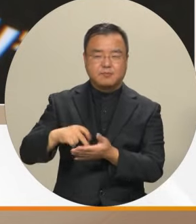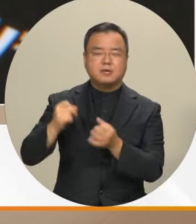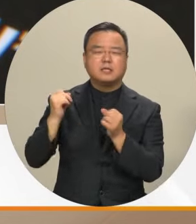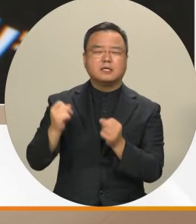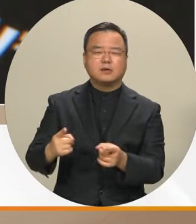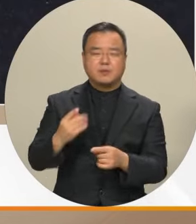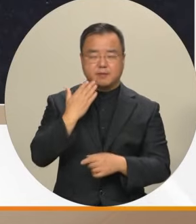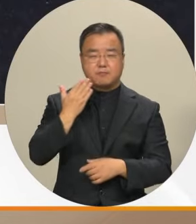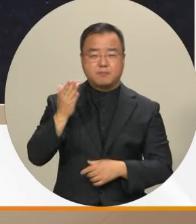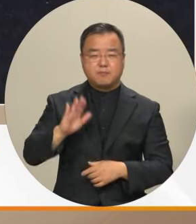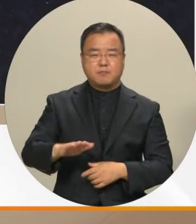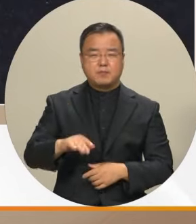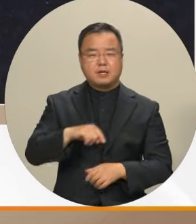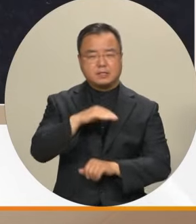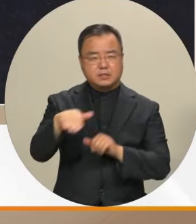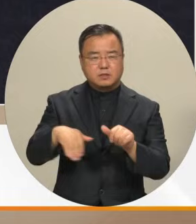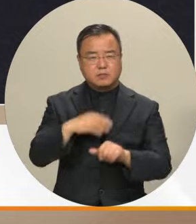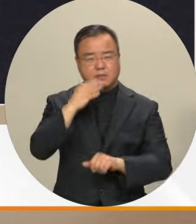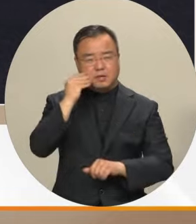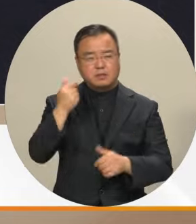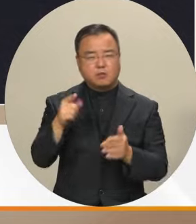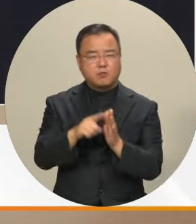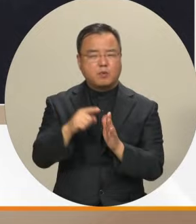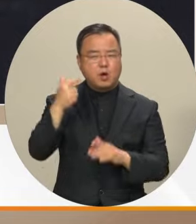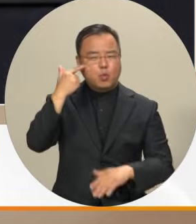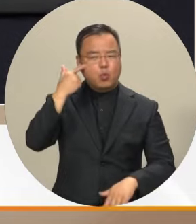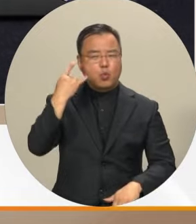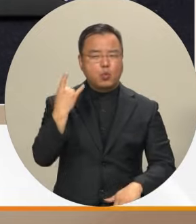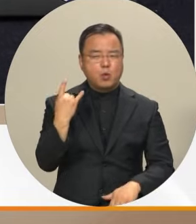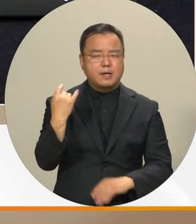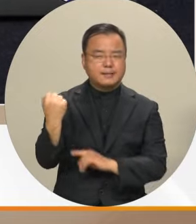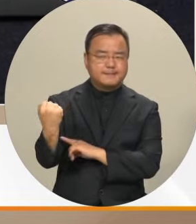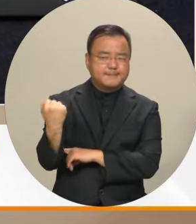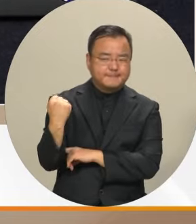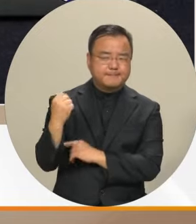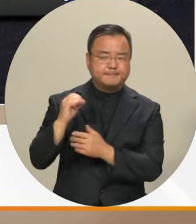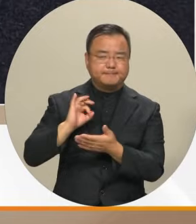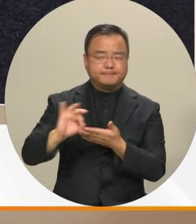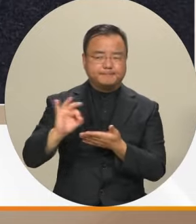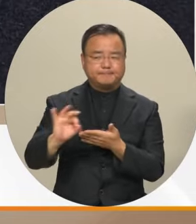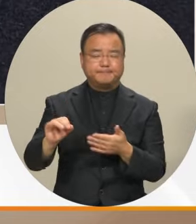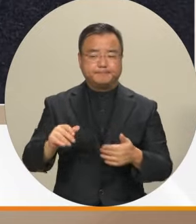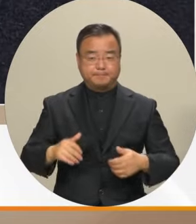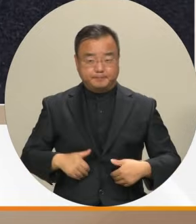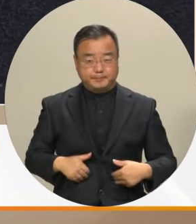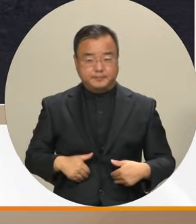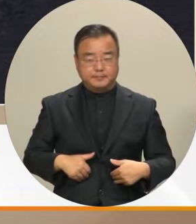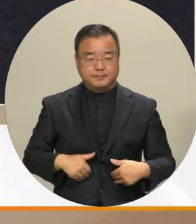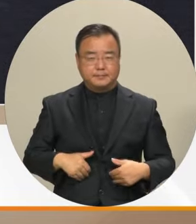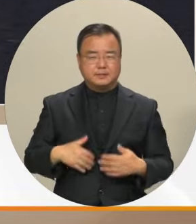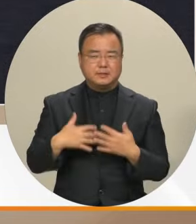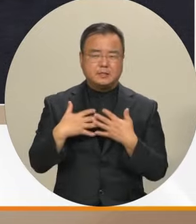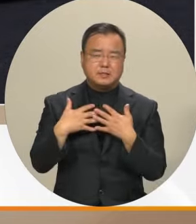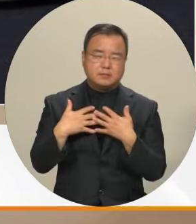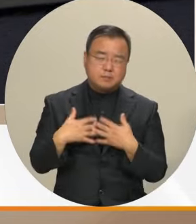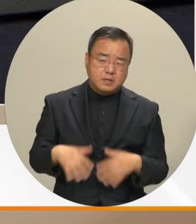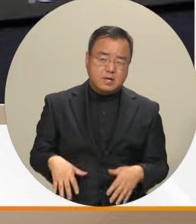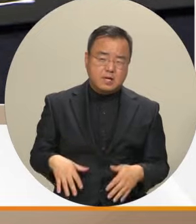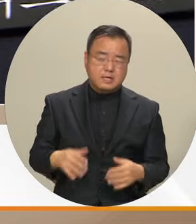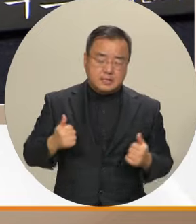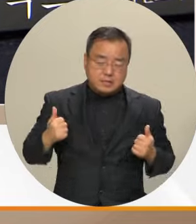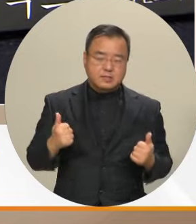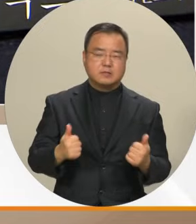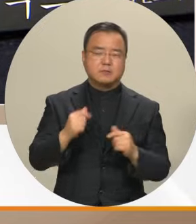위해서 뇌 에너지를 상당히 써야 되기 때문에에 무기력한 거는 지금 열심히 산다는 증거이지요